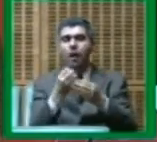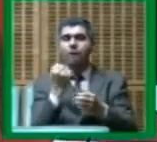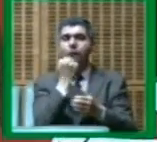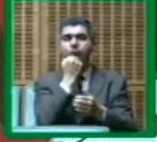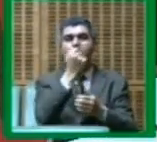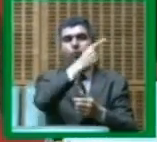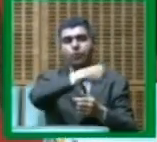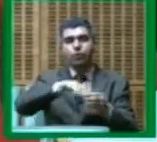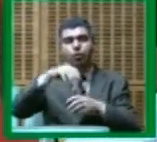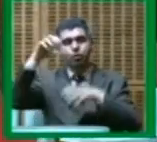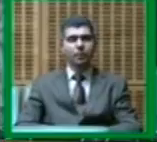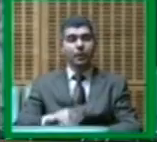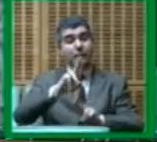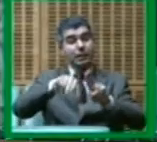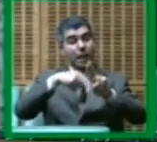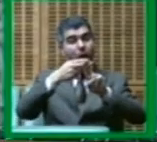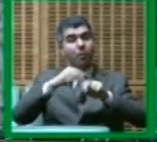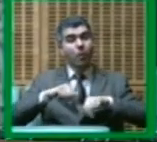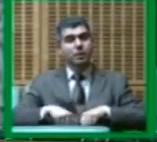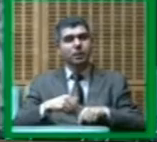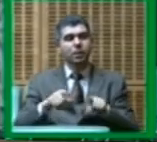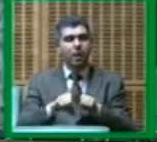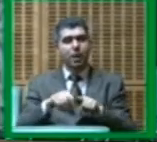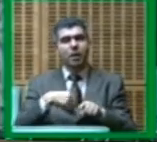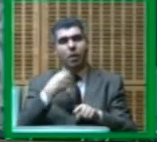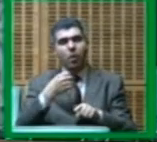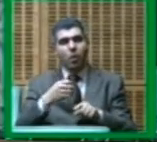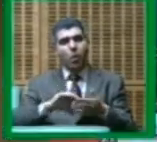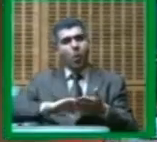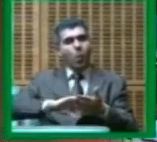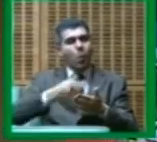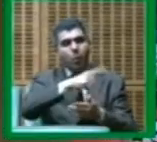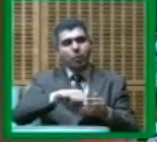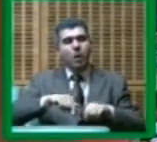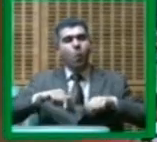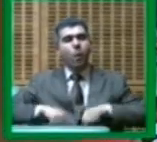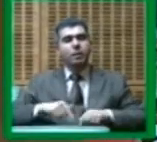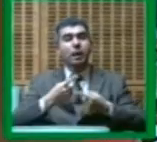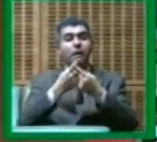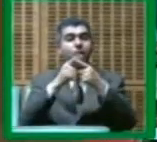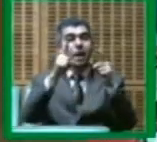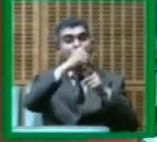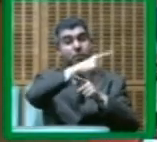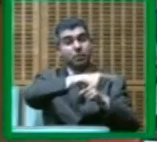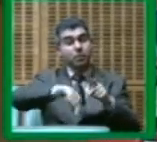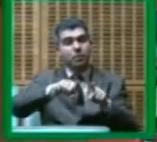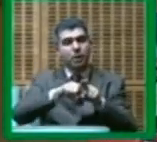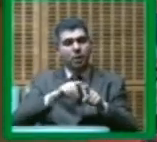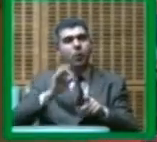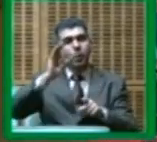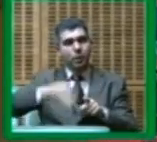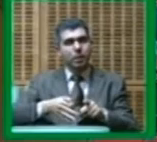تركته هذه الامطار العاصفيه. وشكرا اولا نيابه عن كل الزملاء الوزراء اللي هما بالعكس، يمكن لي نقول